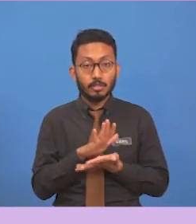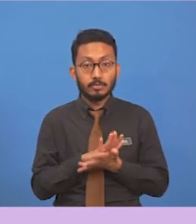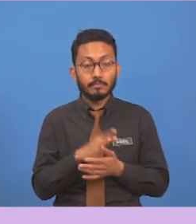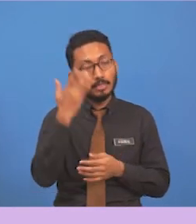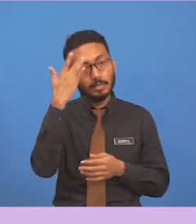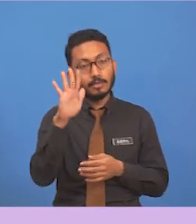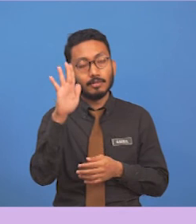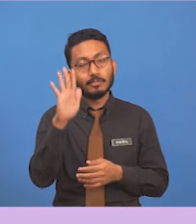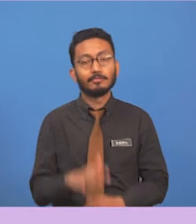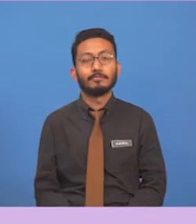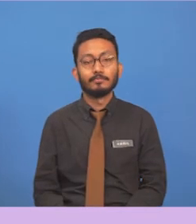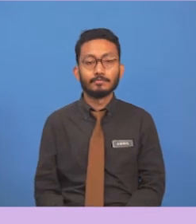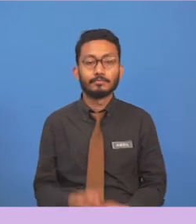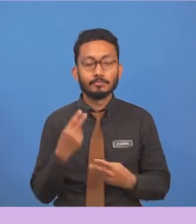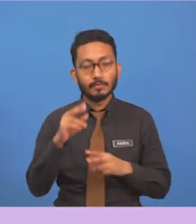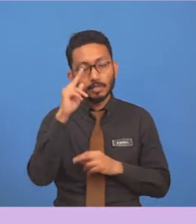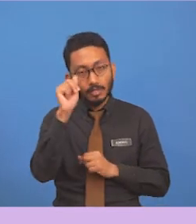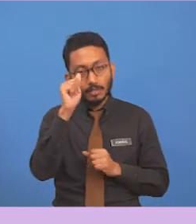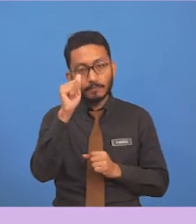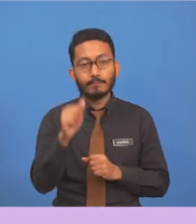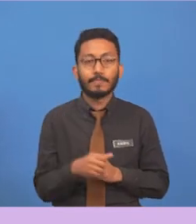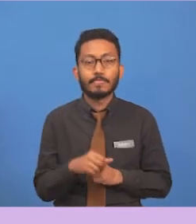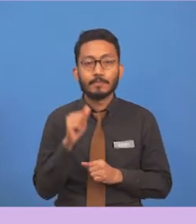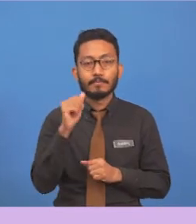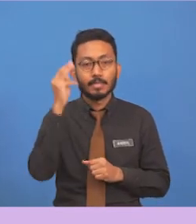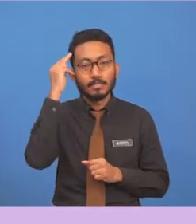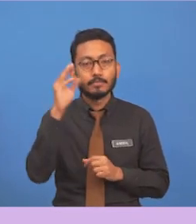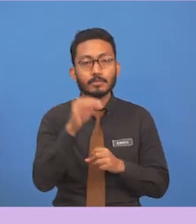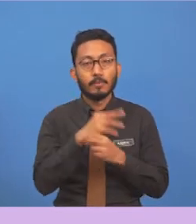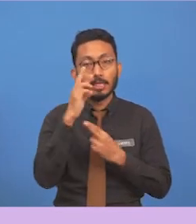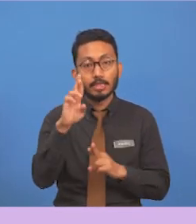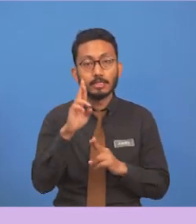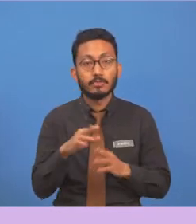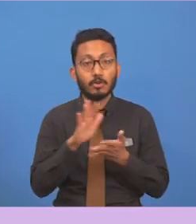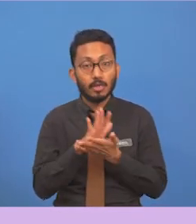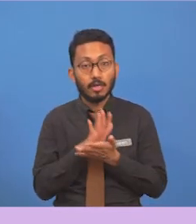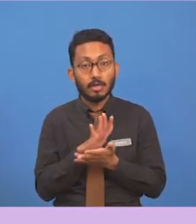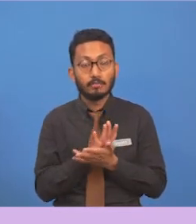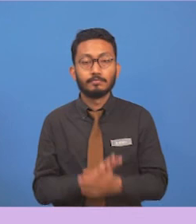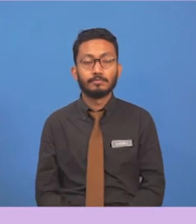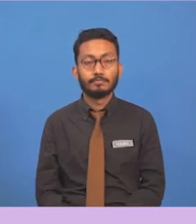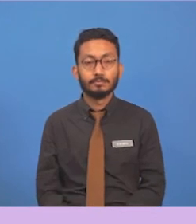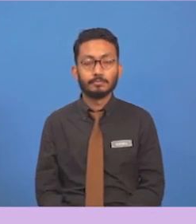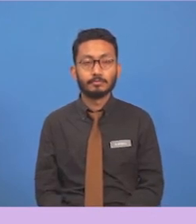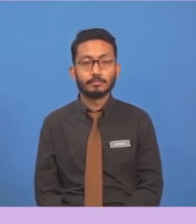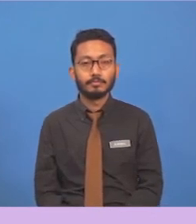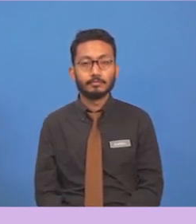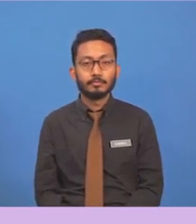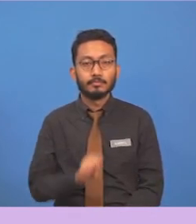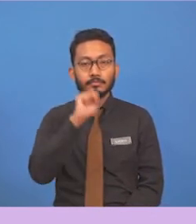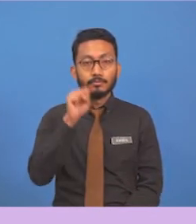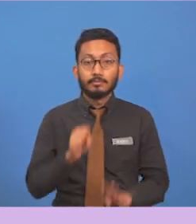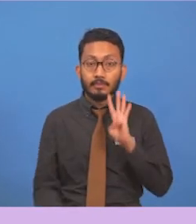jawabannya e ya money menghormati warga sekolah soal nomor 4